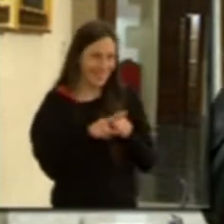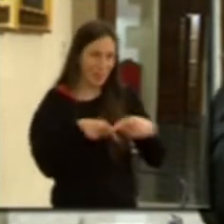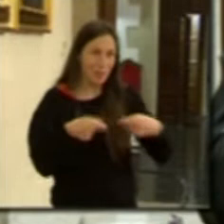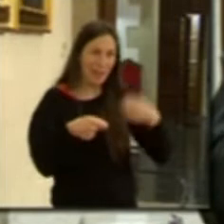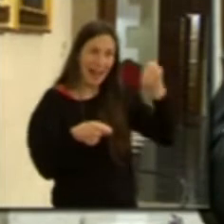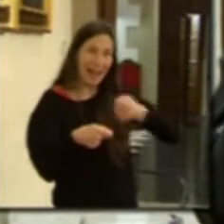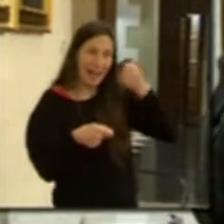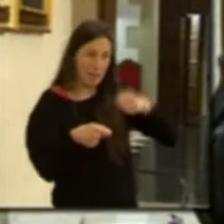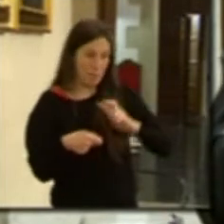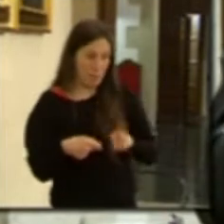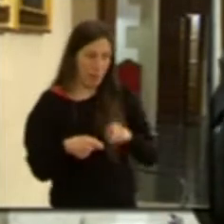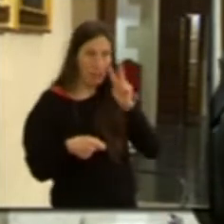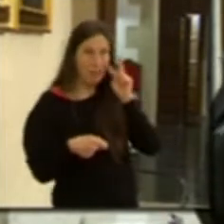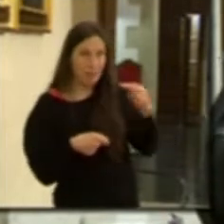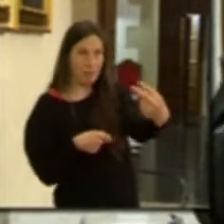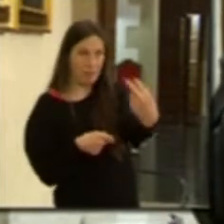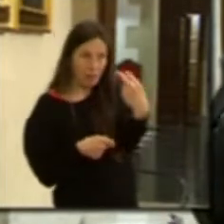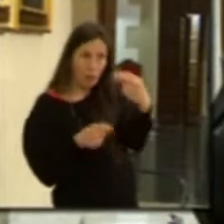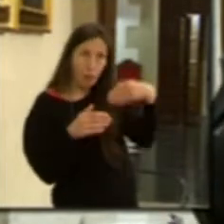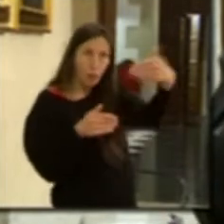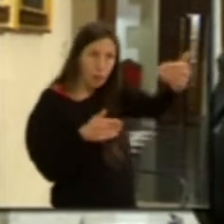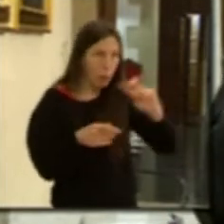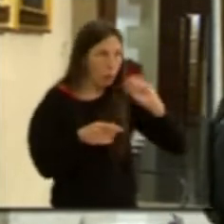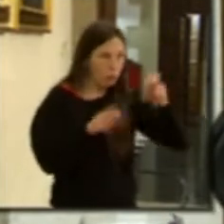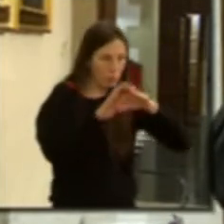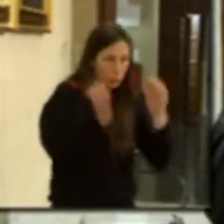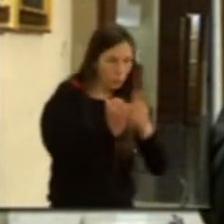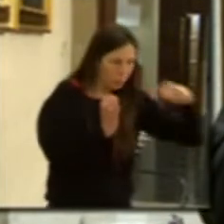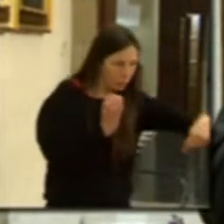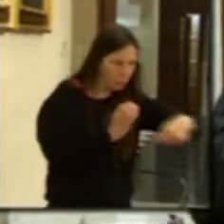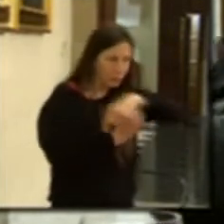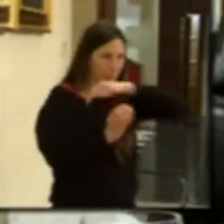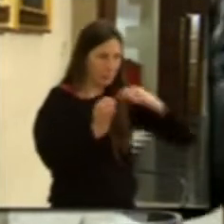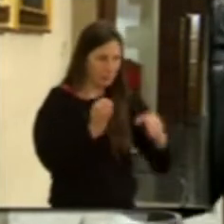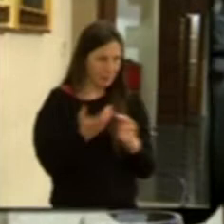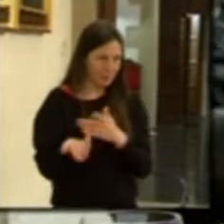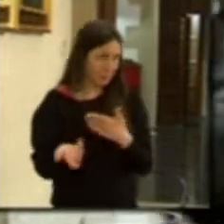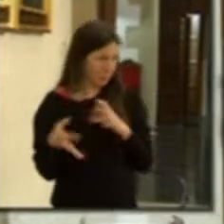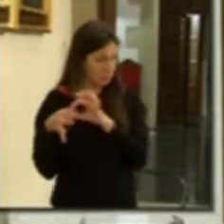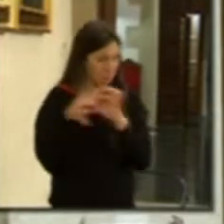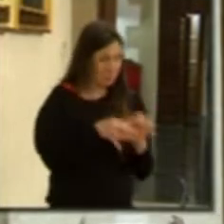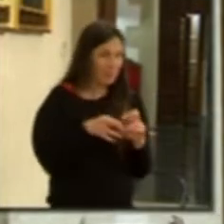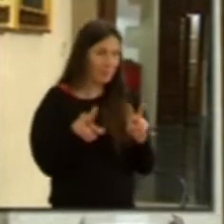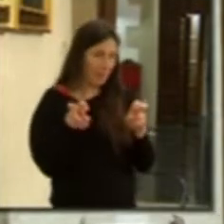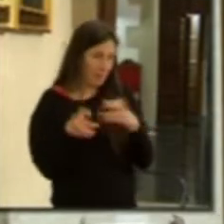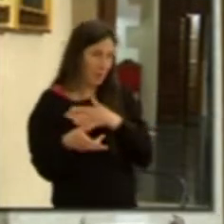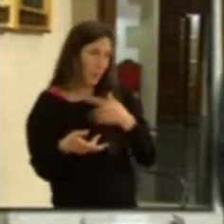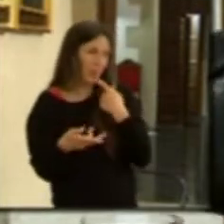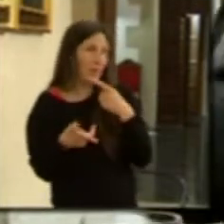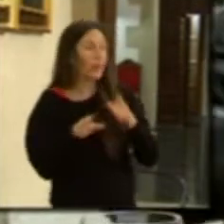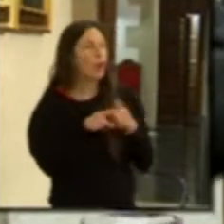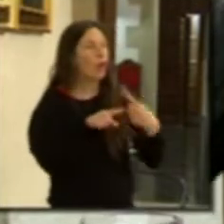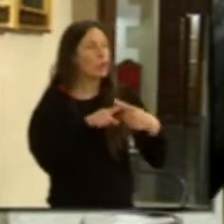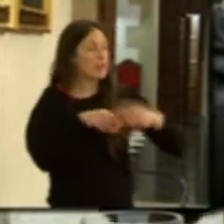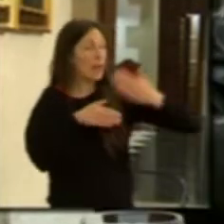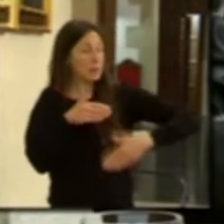per tant, una mica aquesta serà la idea del que avui us explicaré. Com d'una limitació molt gran, com d'una situació complicada que estem visquent, si